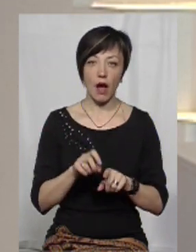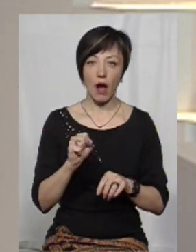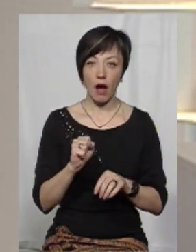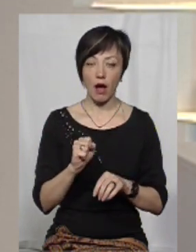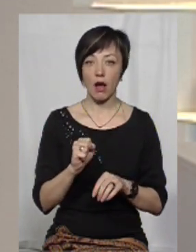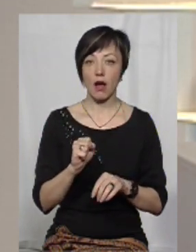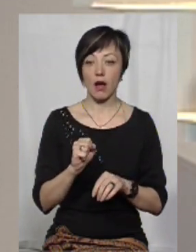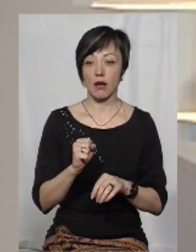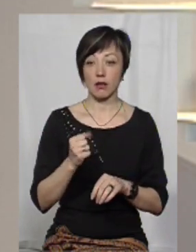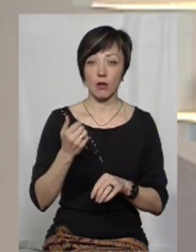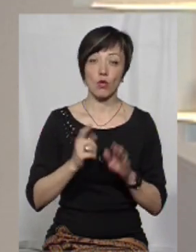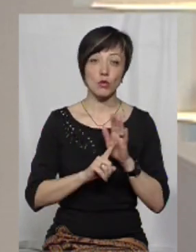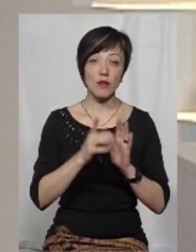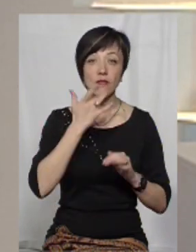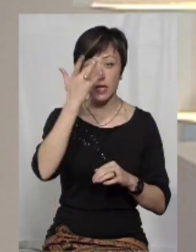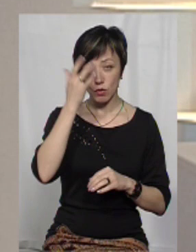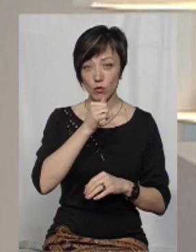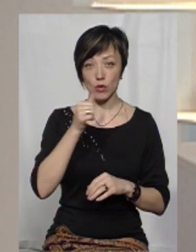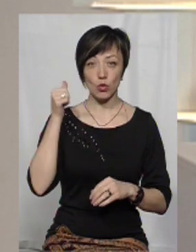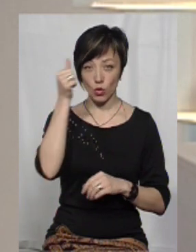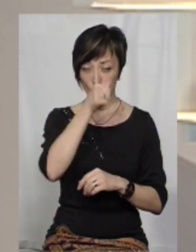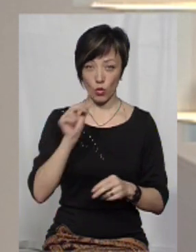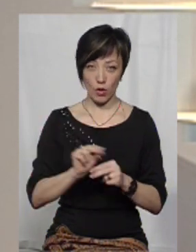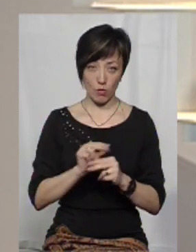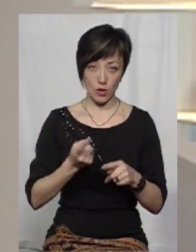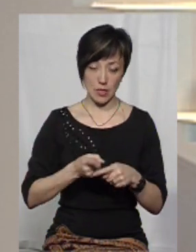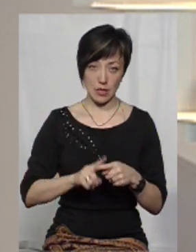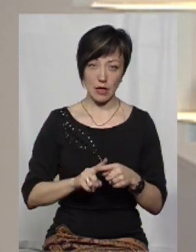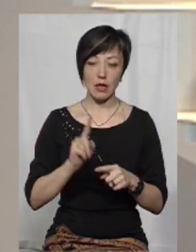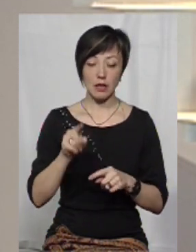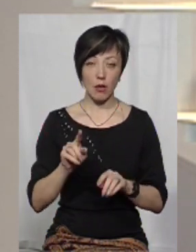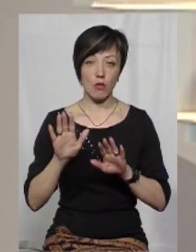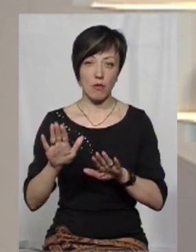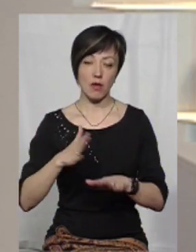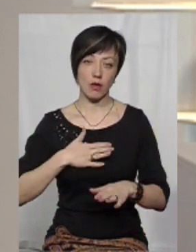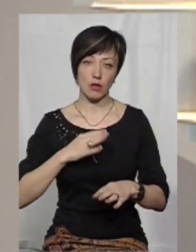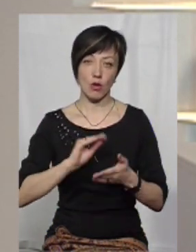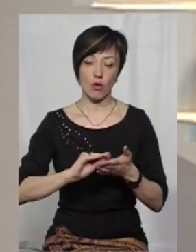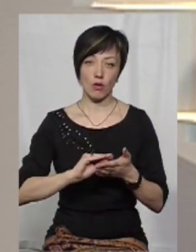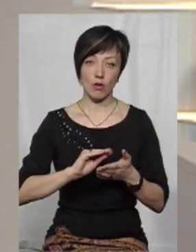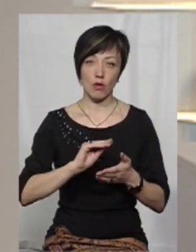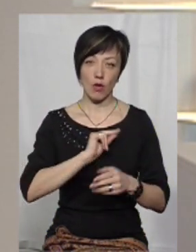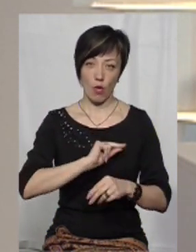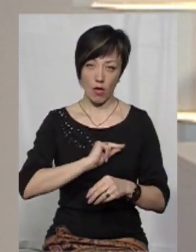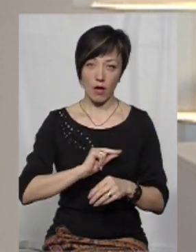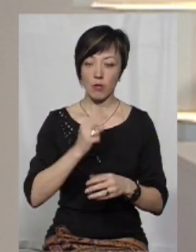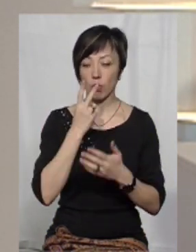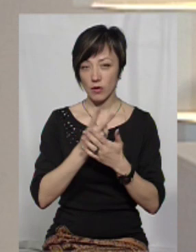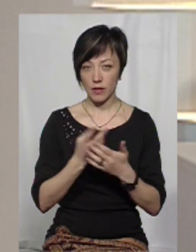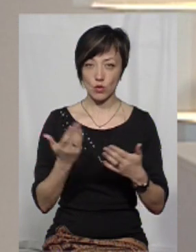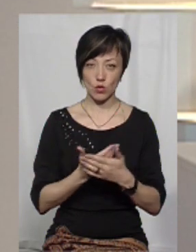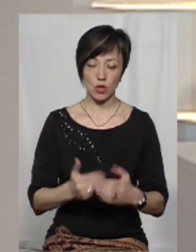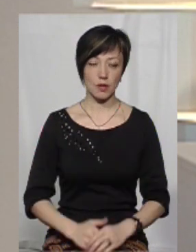А розпочався цей ремонт влітку минулого року. Там побувала наша колега Тетяна Ворожцова. Я